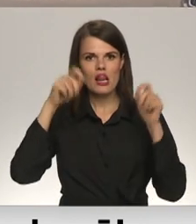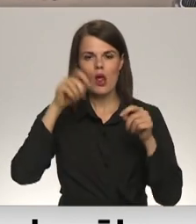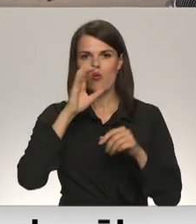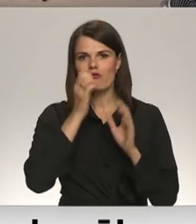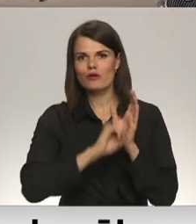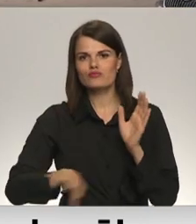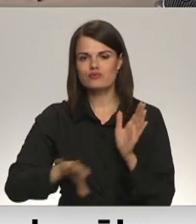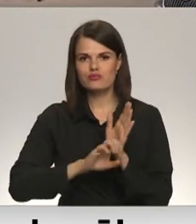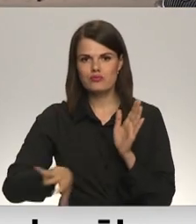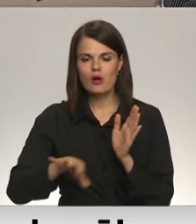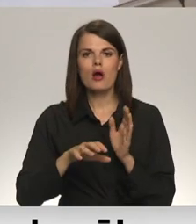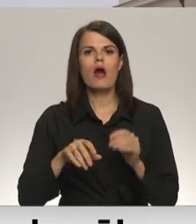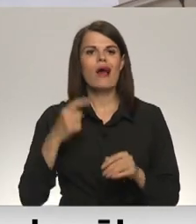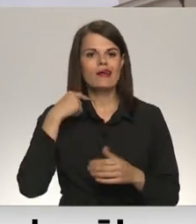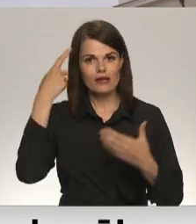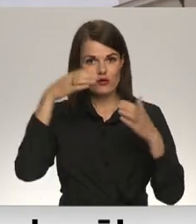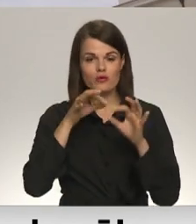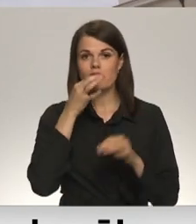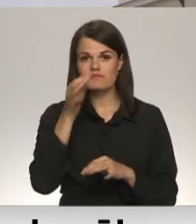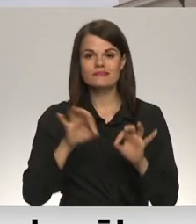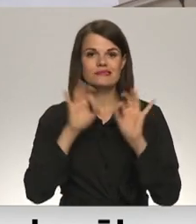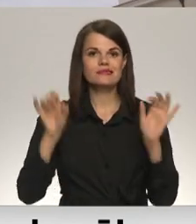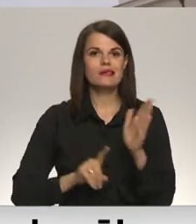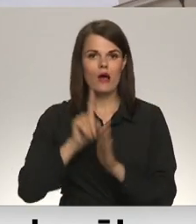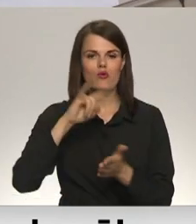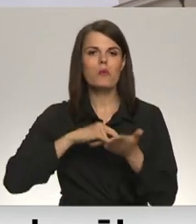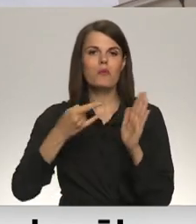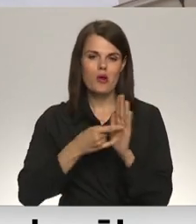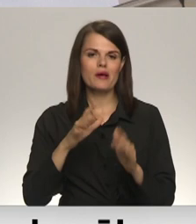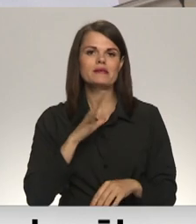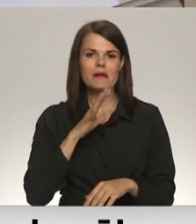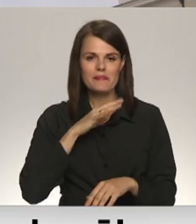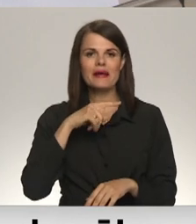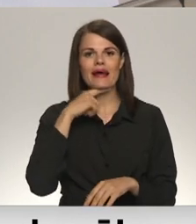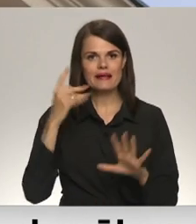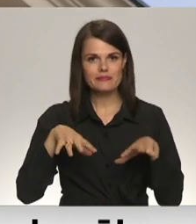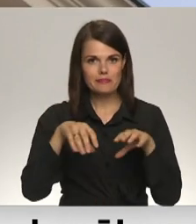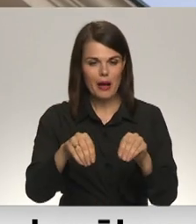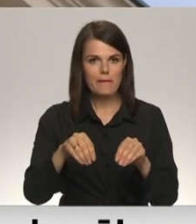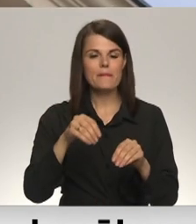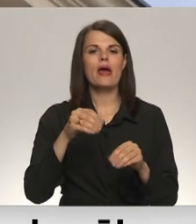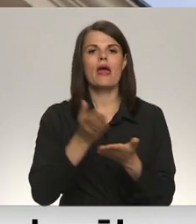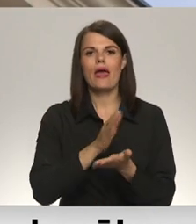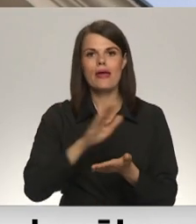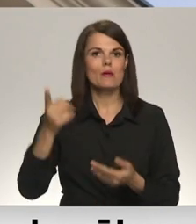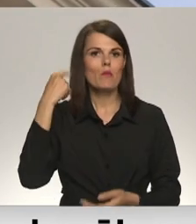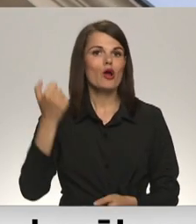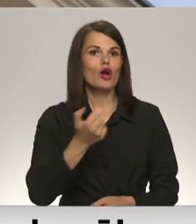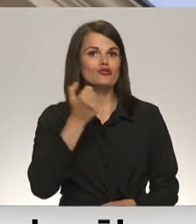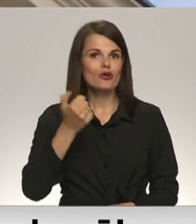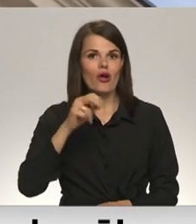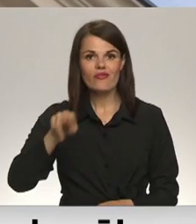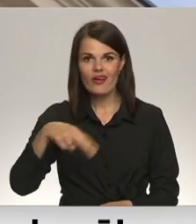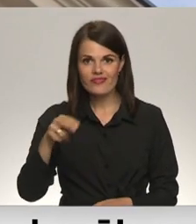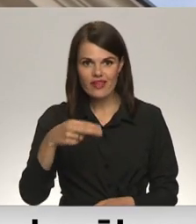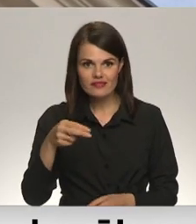izbūvei. Rīgas domē atklājas sākotnēji projektu patiesi bijis ieplānots paspēt pabeigt vēl pagājušā gada decembrī. Tas